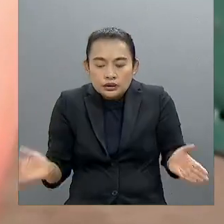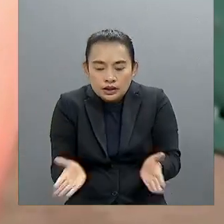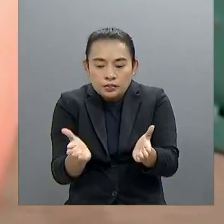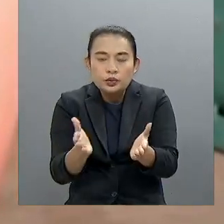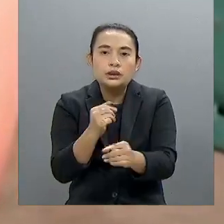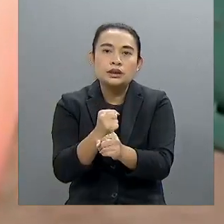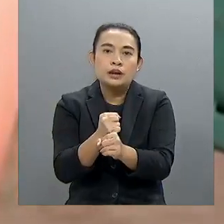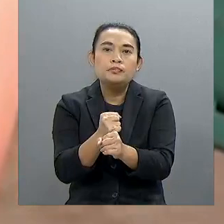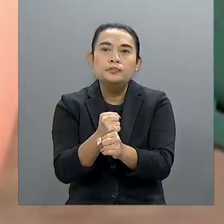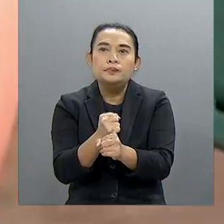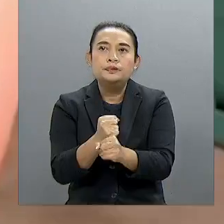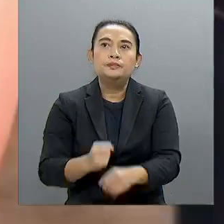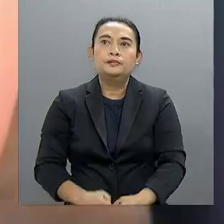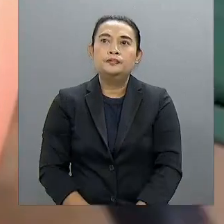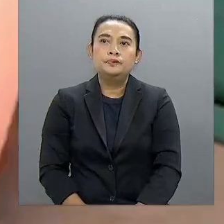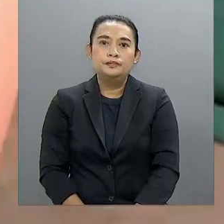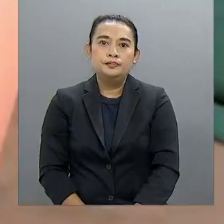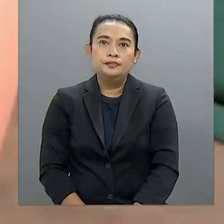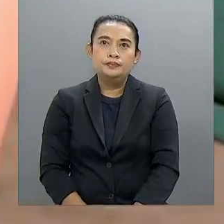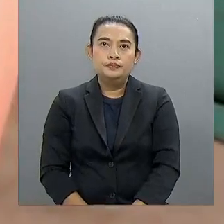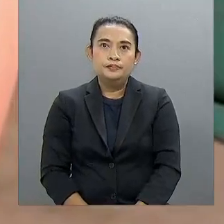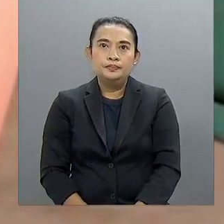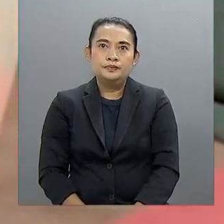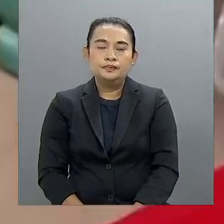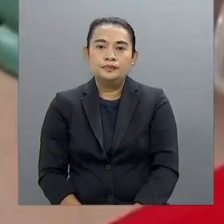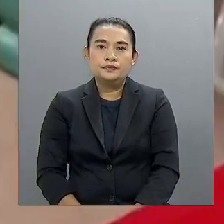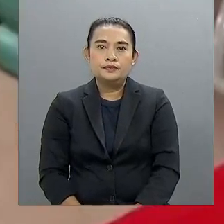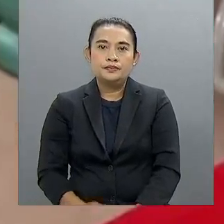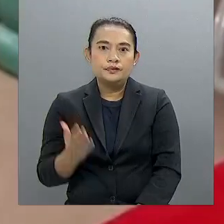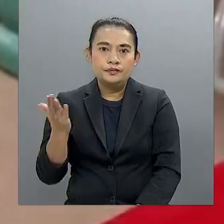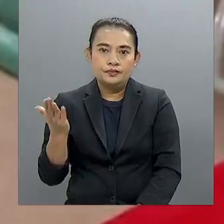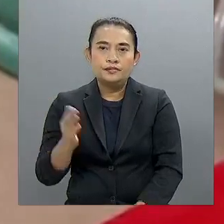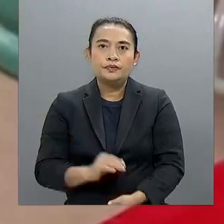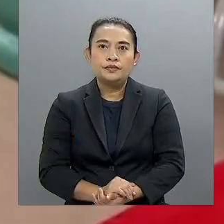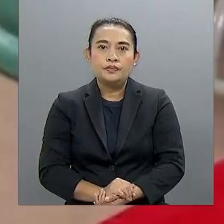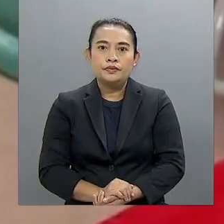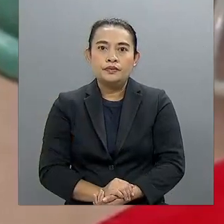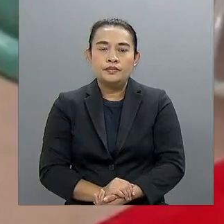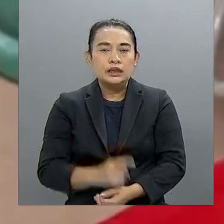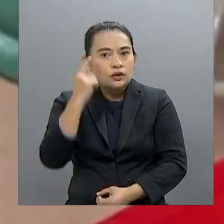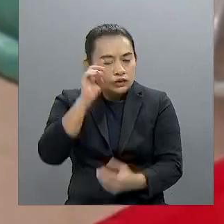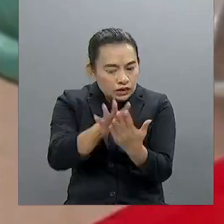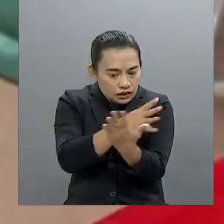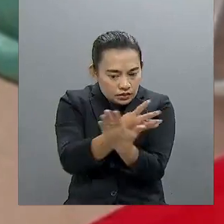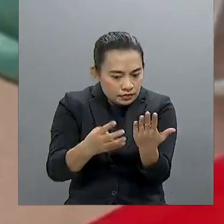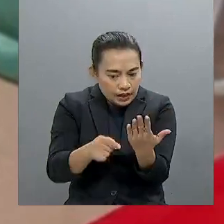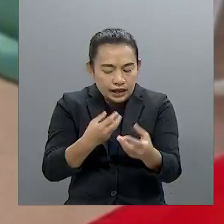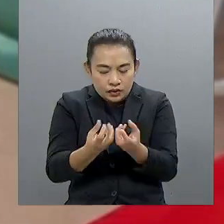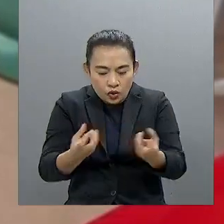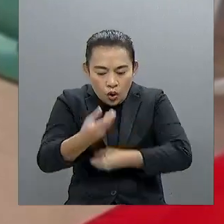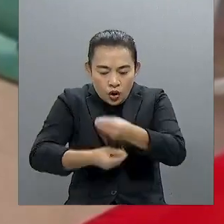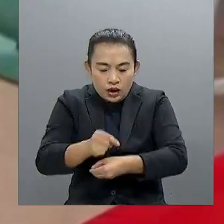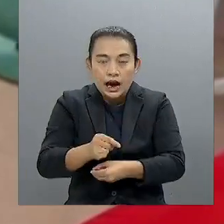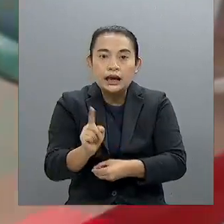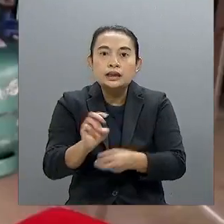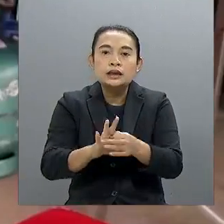โโห เป็นยัไงละ นี่ถ้าผมเปคุสโรชานะ จะตองมแผนกตลาดนดหน่ทำอะไร ให้คนรู้จักเพรเดวนี้เี่ย ข้า